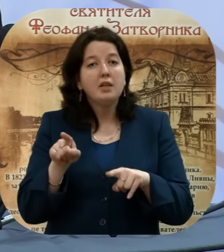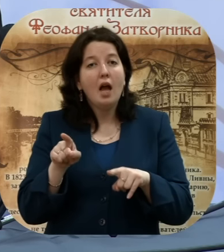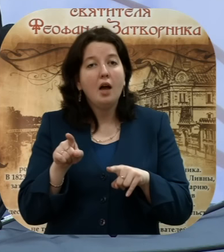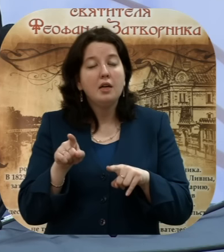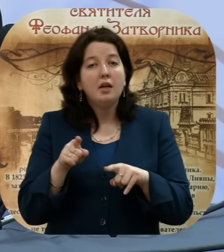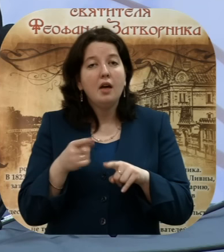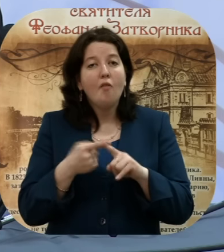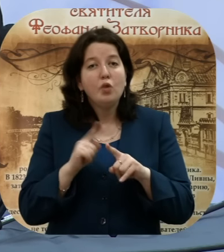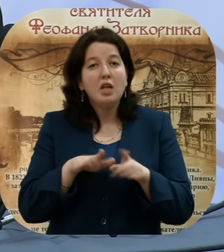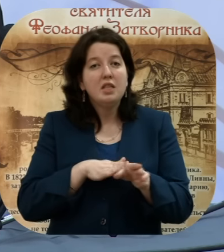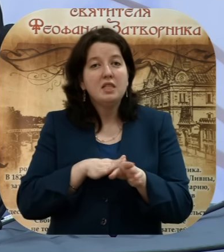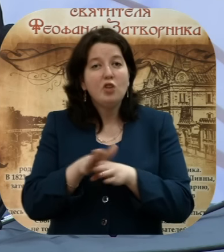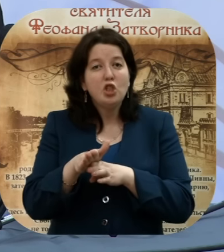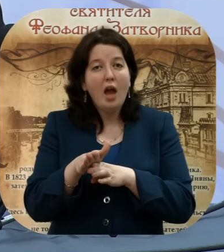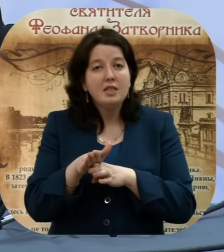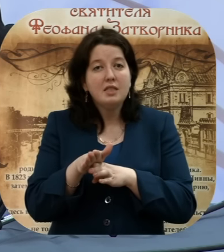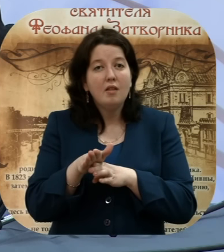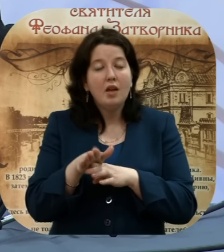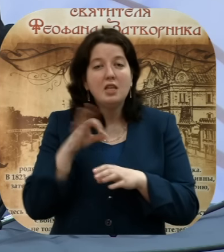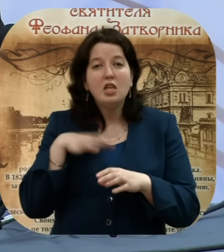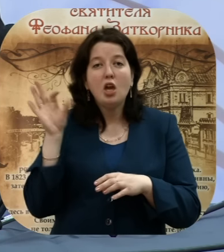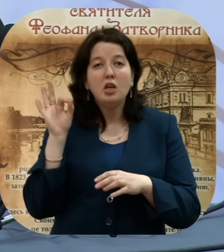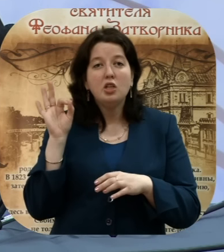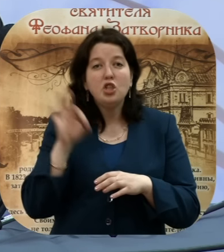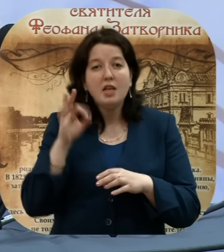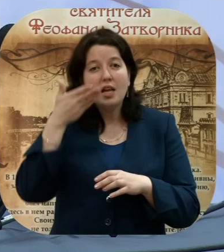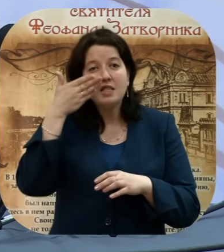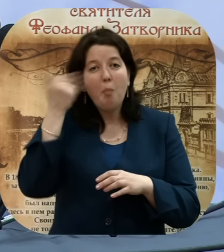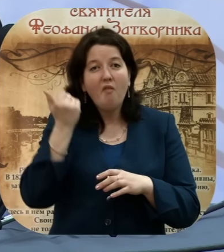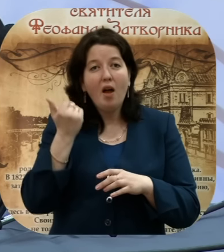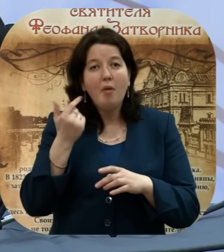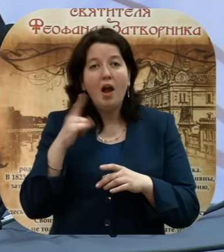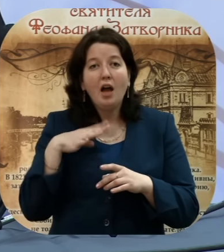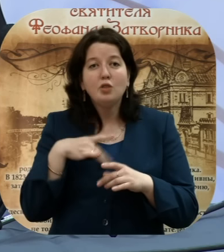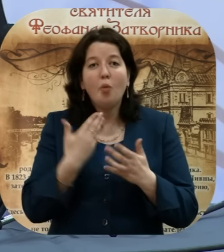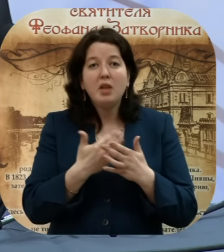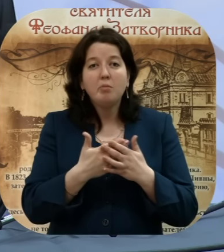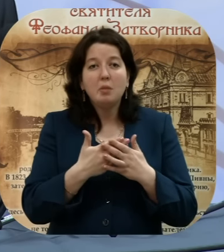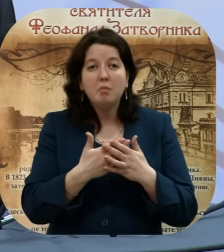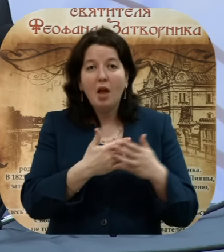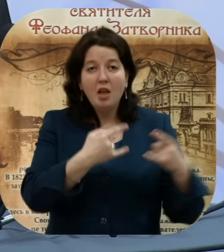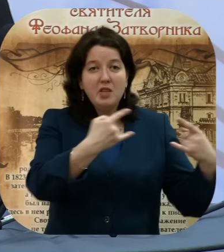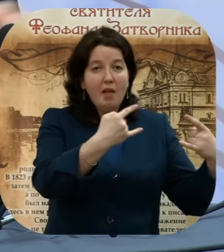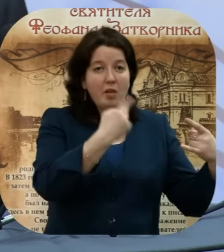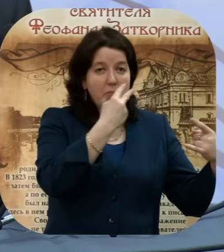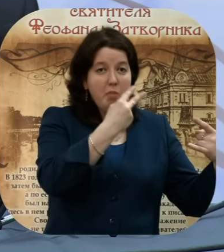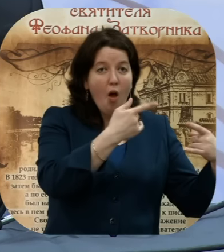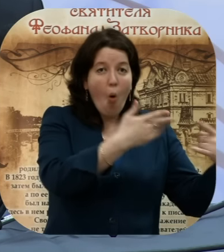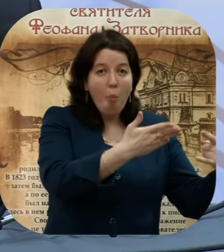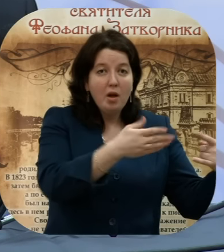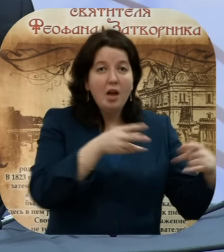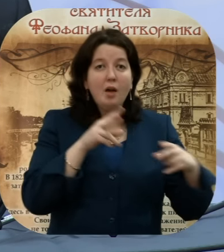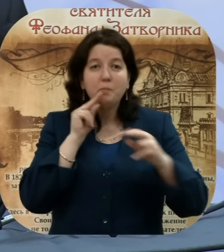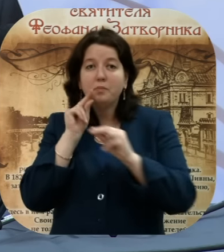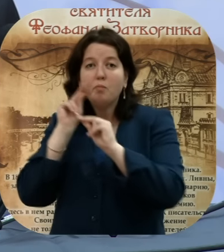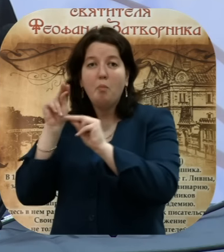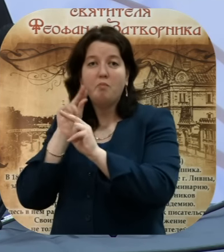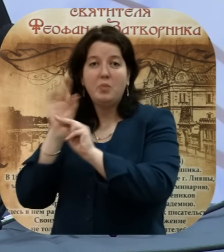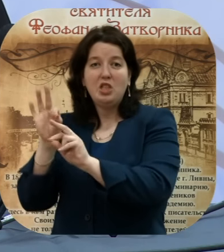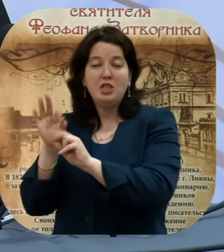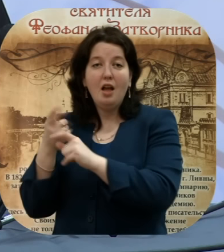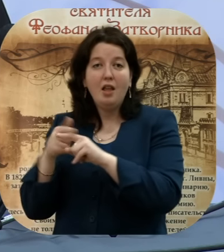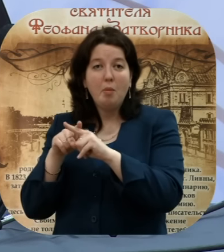именно это совершается часто. Забываем, а то прямо от телевизора и к чаше еще причащают. А, ту-ту-ту-ту-ту.